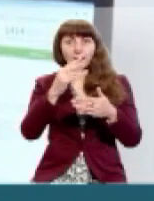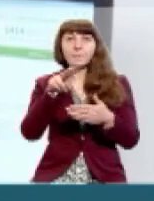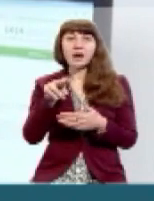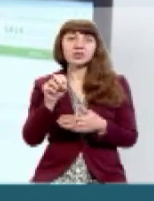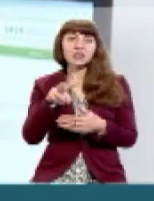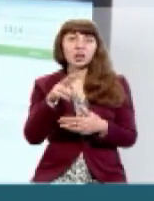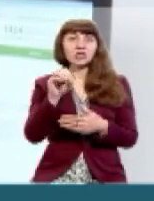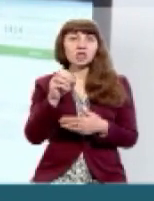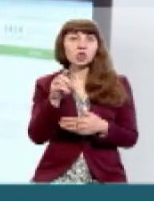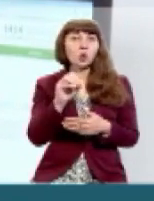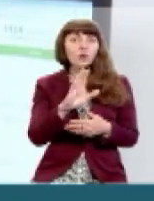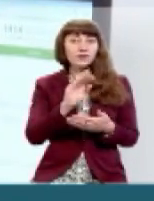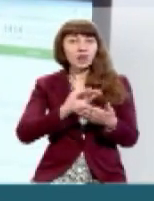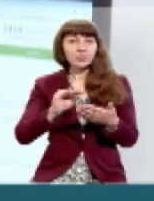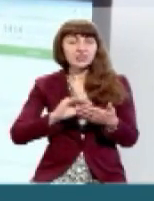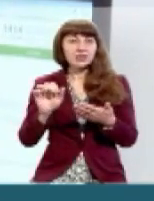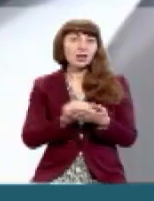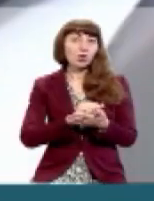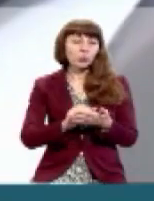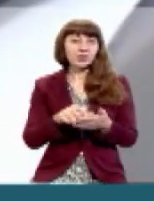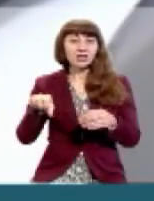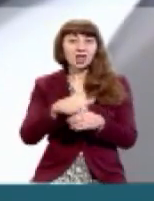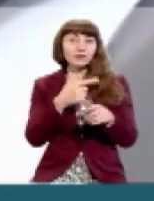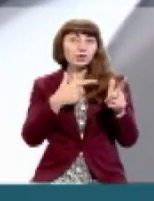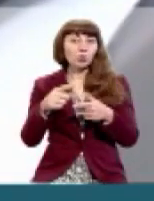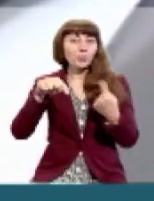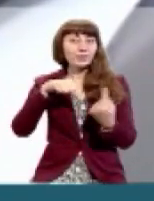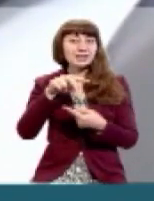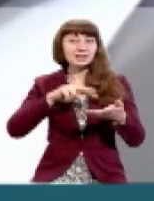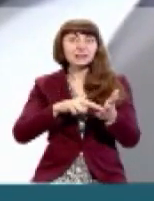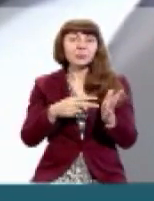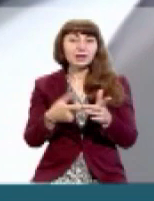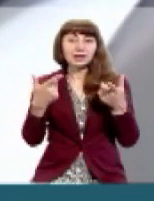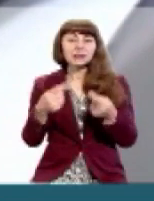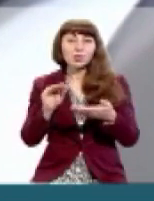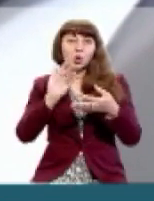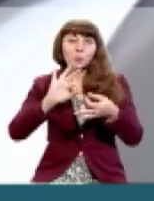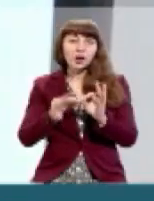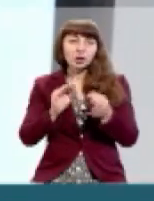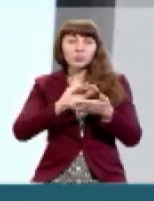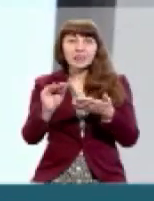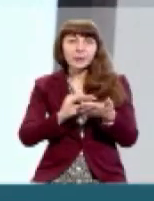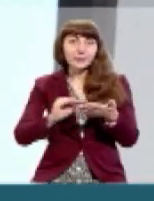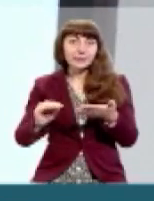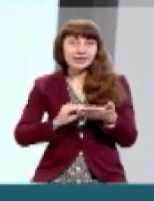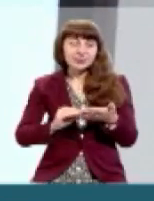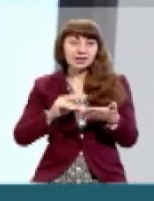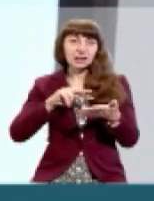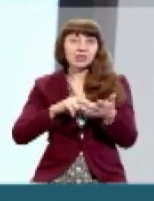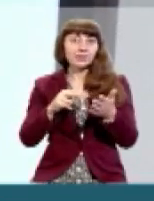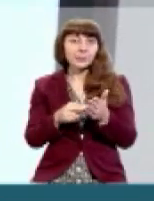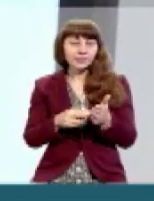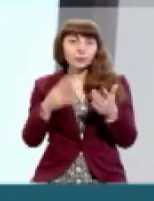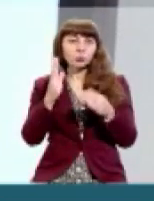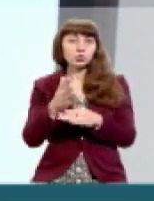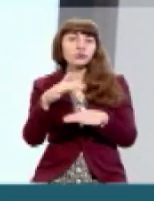портале egov самое главное создать свой бизнес-план документ где будут прописаны основные параметры будущего дела Именно его будет